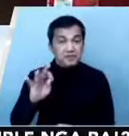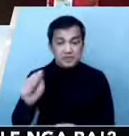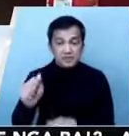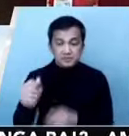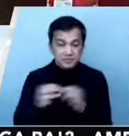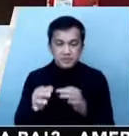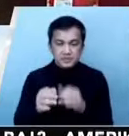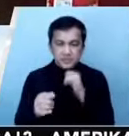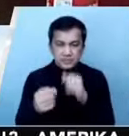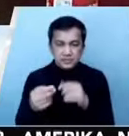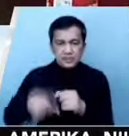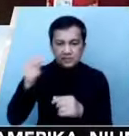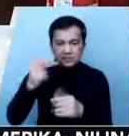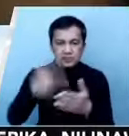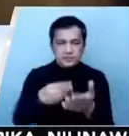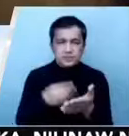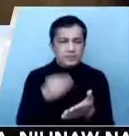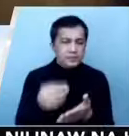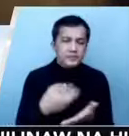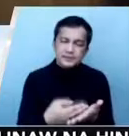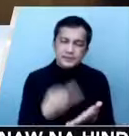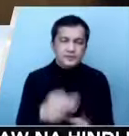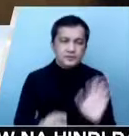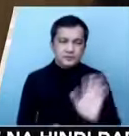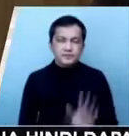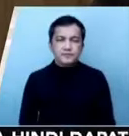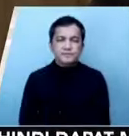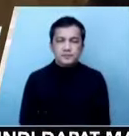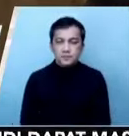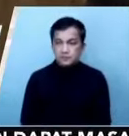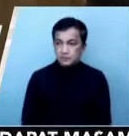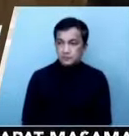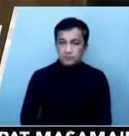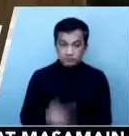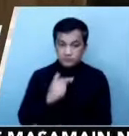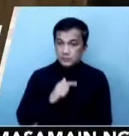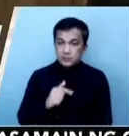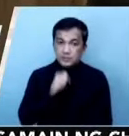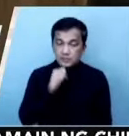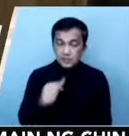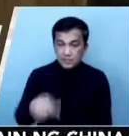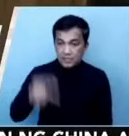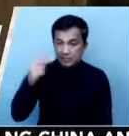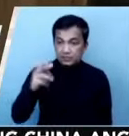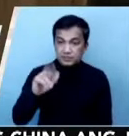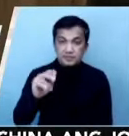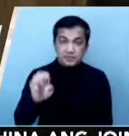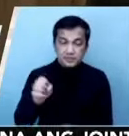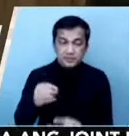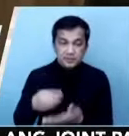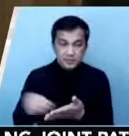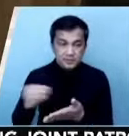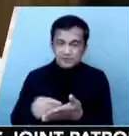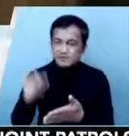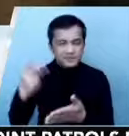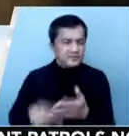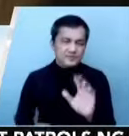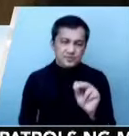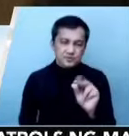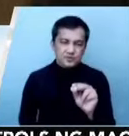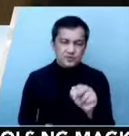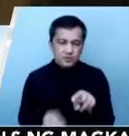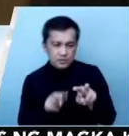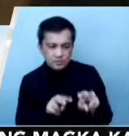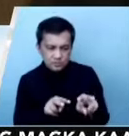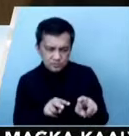na presyo nila bibilhin ang palay. Hindi ibig sabihin yung highest range agad yung ating buying price, no? Imo-monitor natin